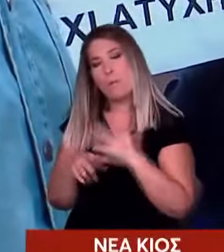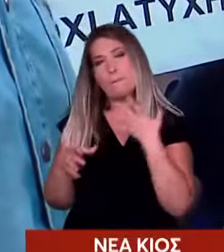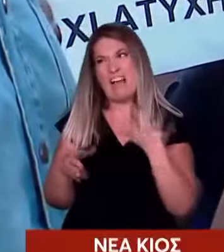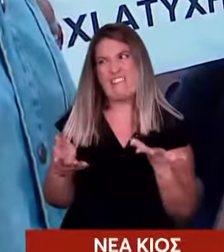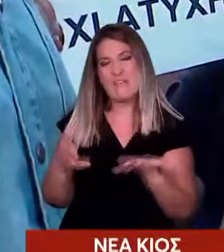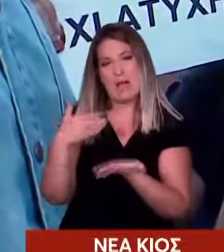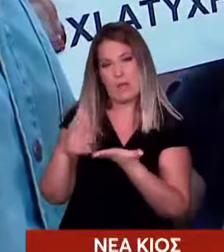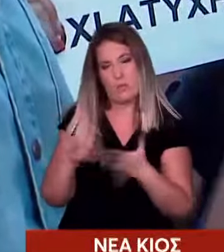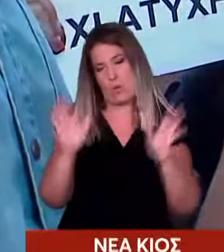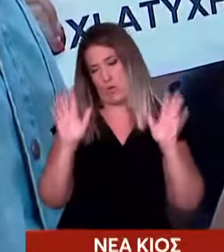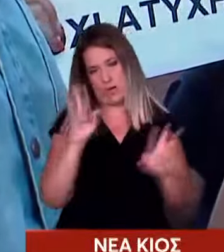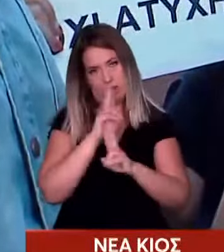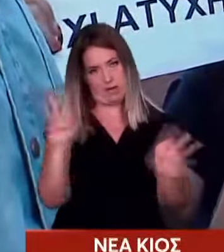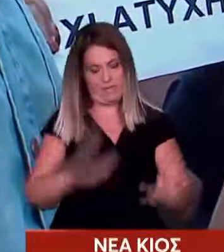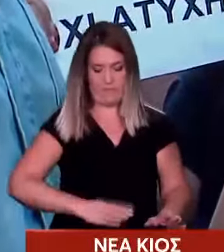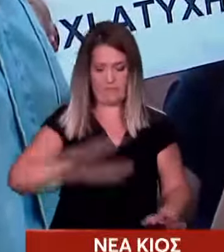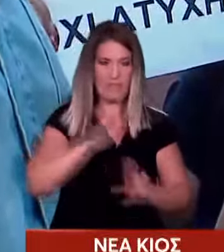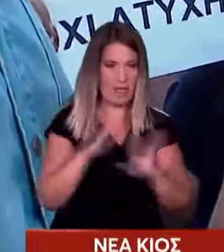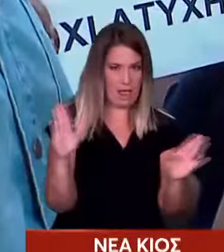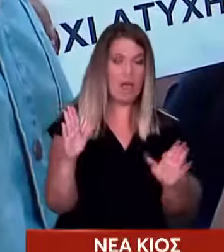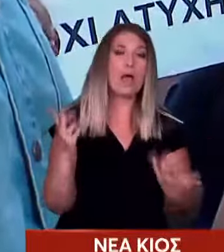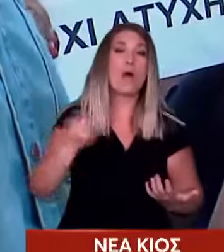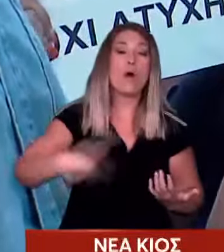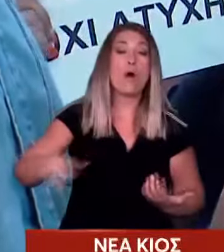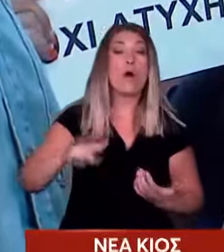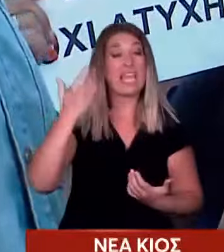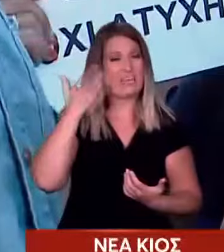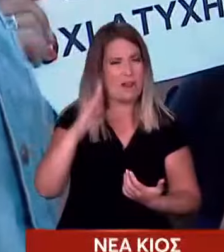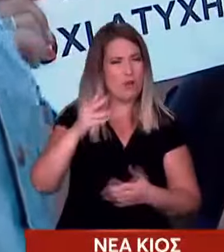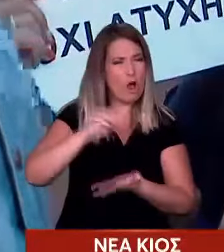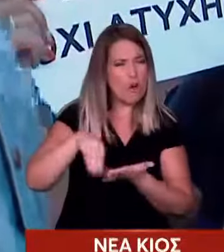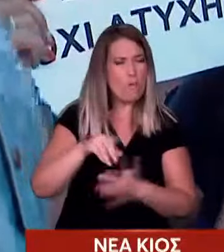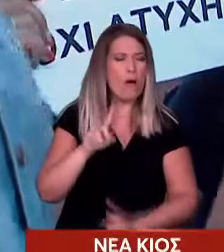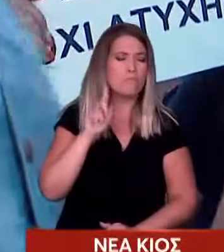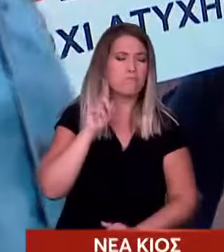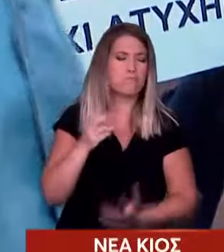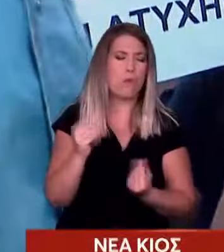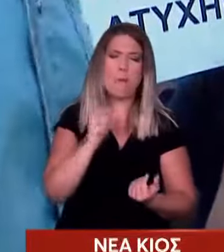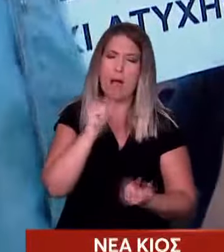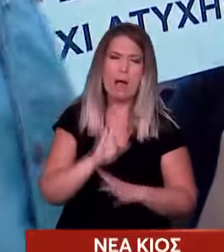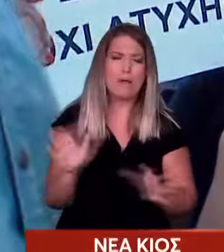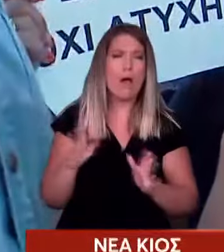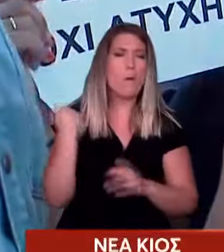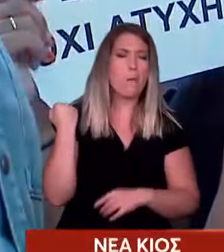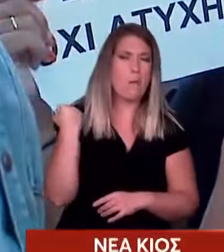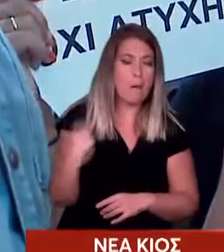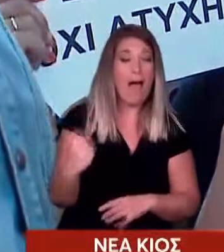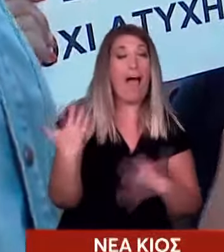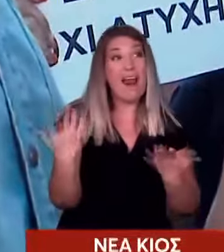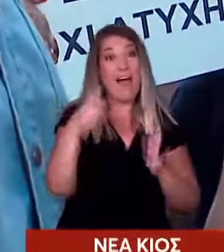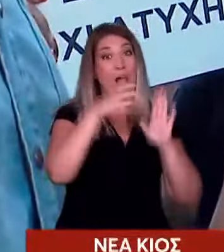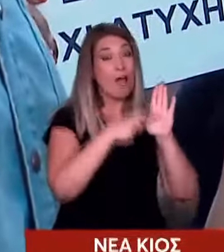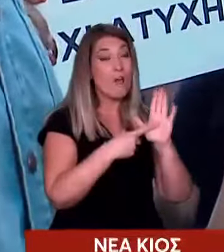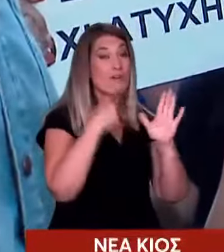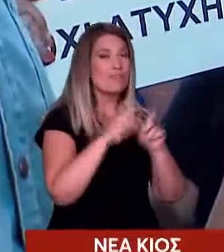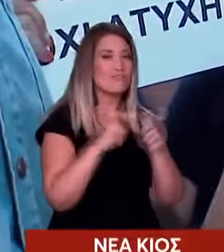Ένα συγγνώμη λοιπόν δεν φτάνει. Όλα τα Ρωμά είναι παραβατικά στο γυμνάσιο, έχουν μείνει από απουσίες, αλλά ο νόμος τους λέει πρέπει να είστε εδώ για